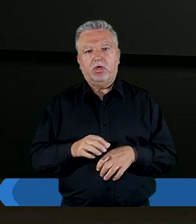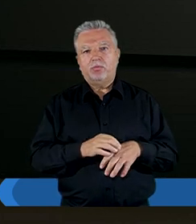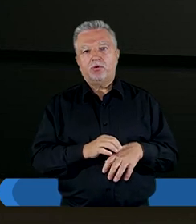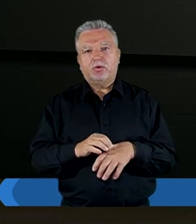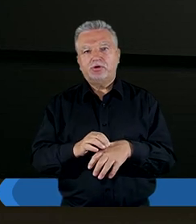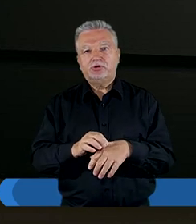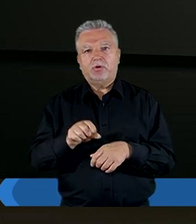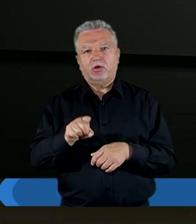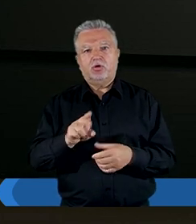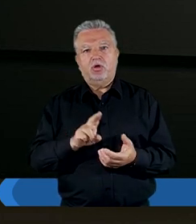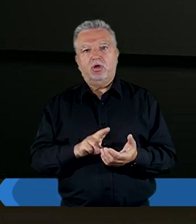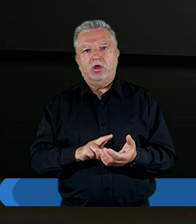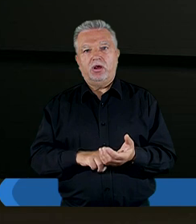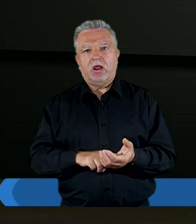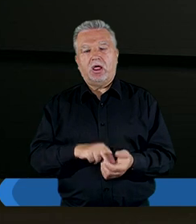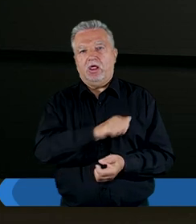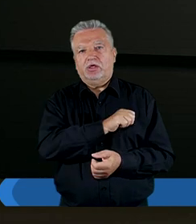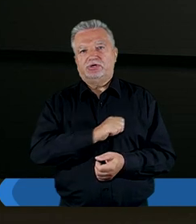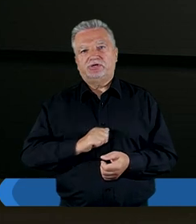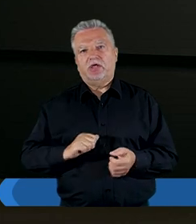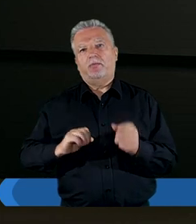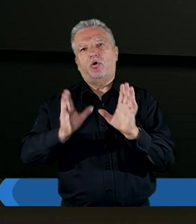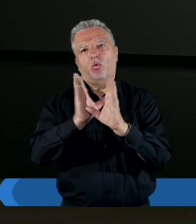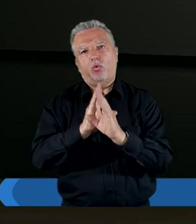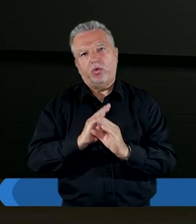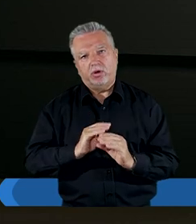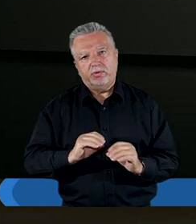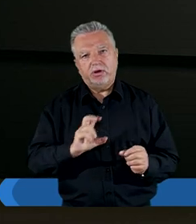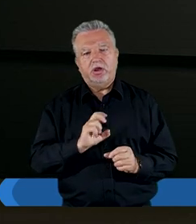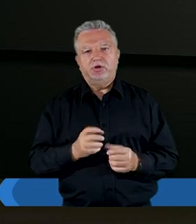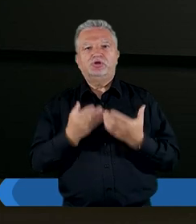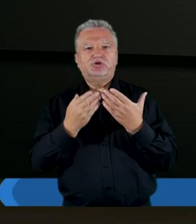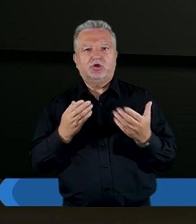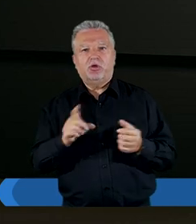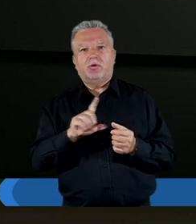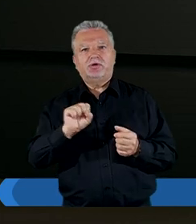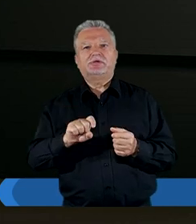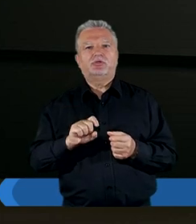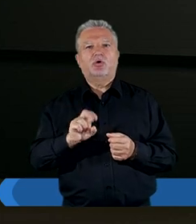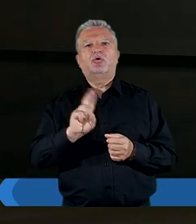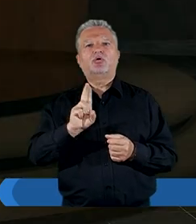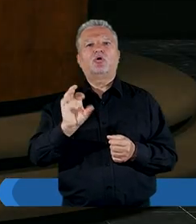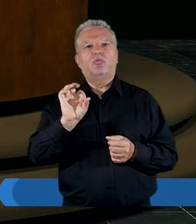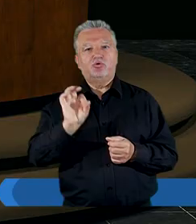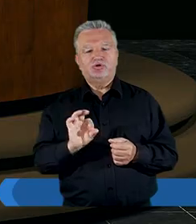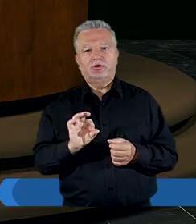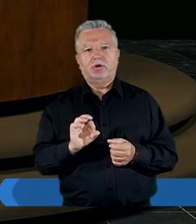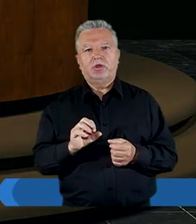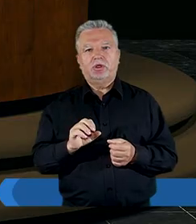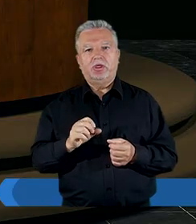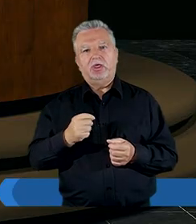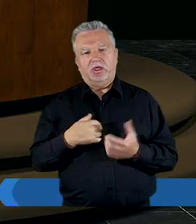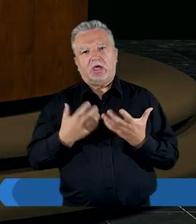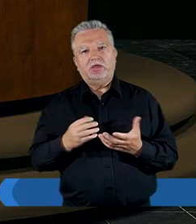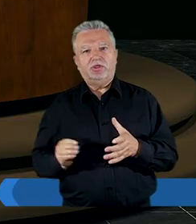nakierowała go na samouwielbienie, czy zawdzięczał to komuś? Ja bym jeszcze dodała do